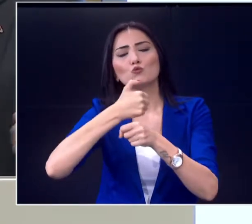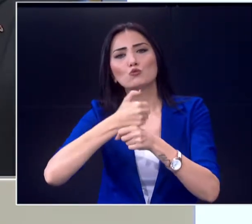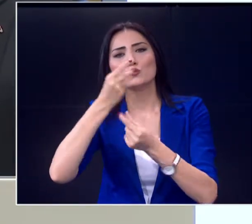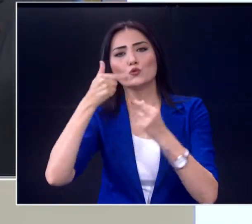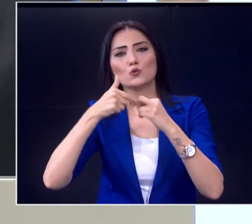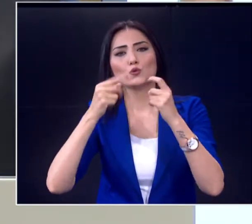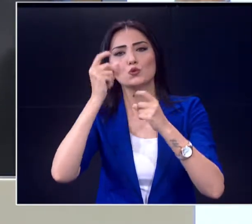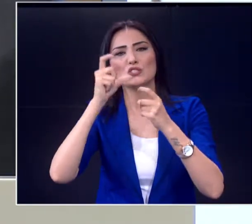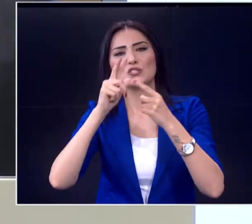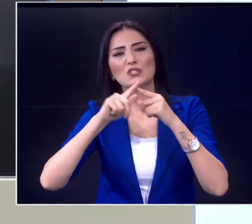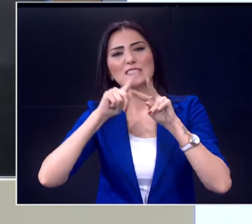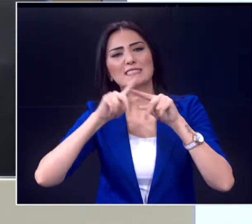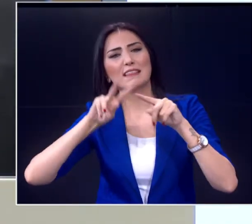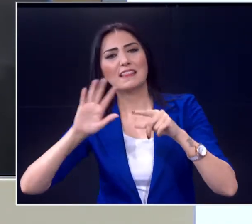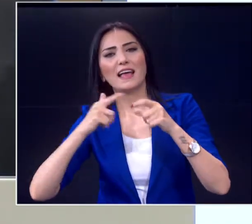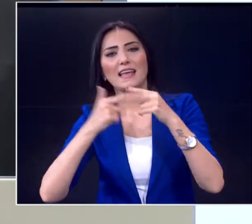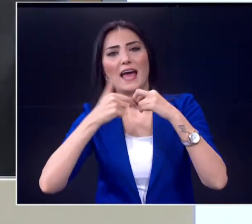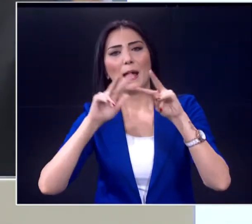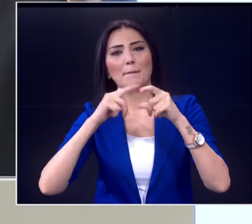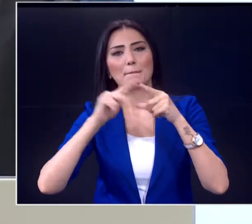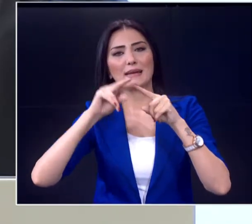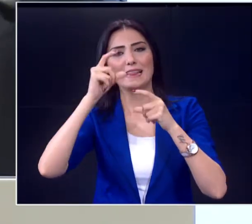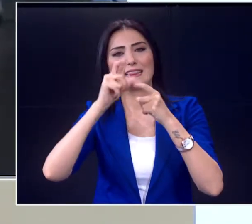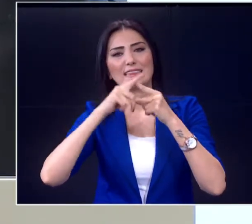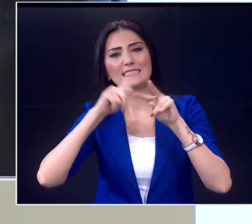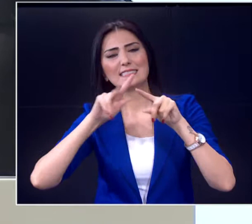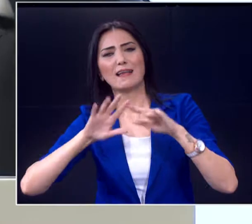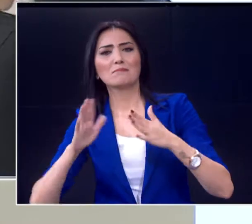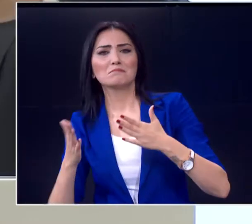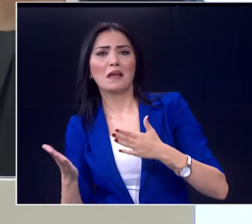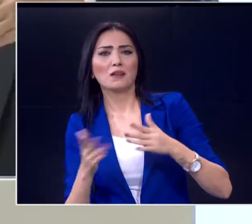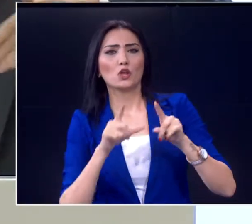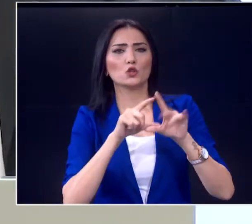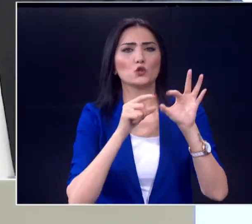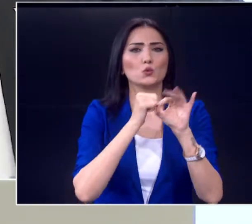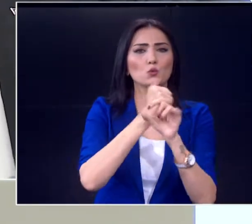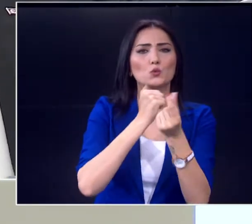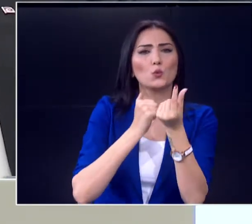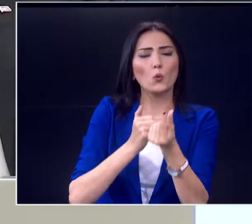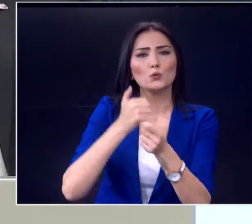Ermenistan vesaire bu taraftan, yani doğu güney